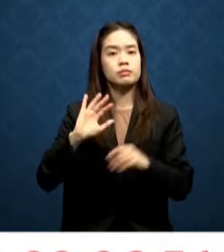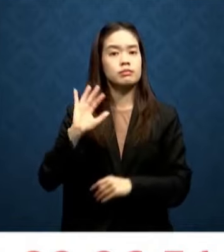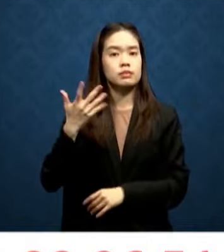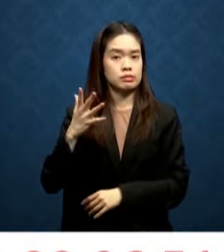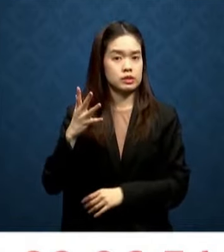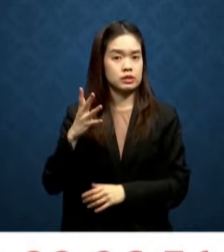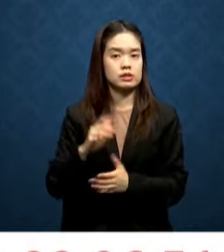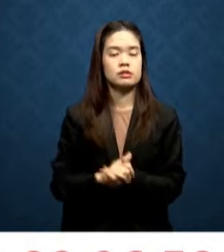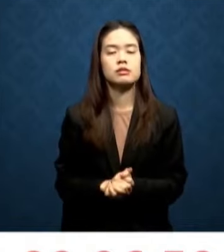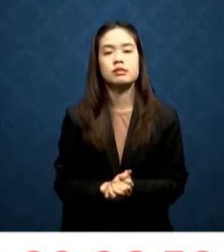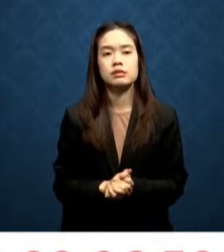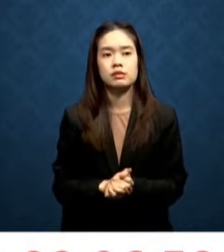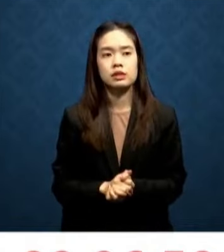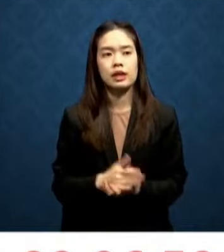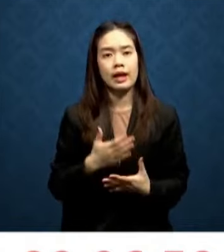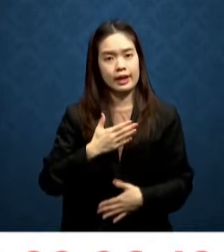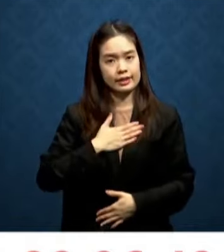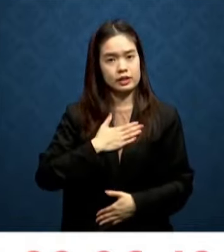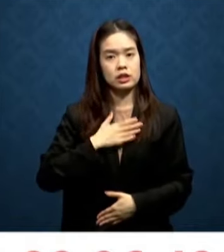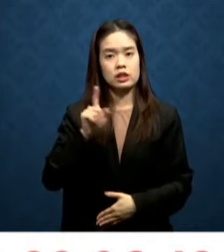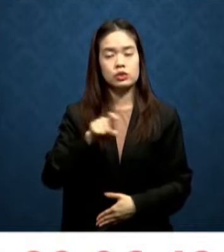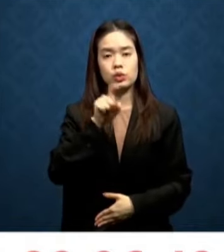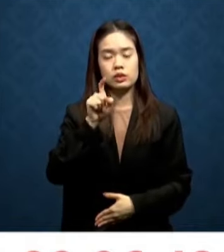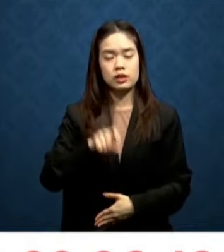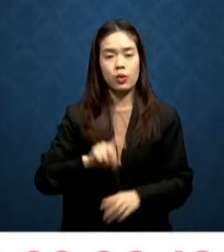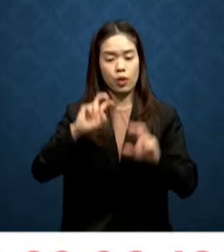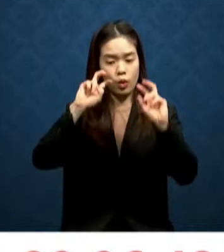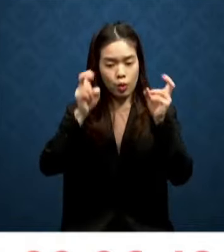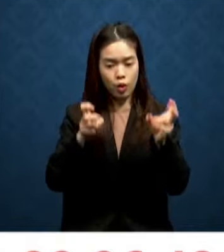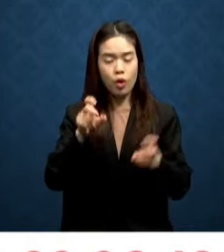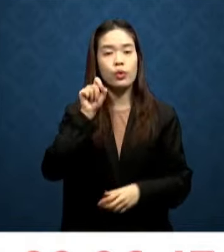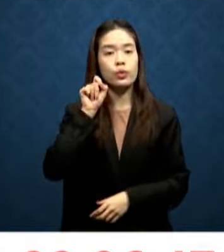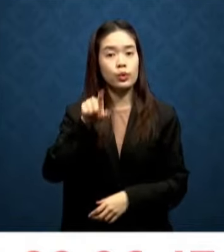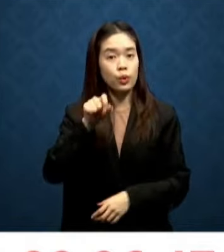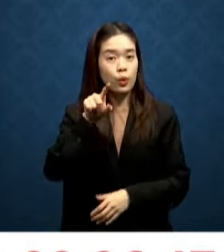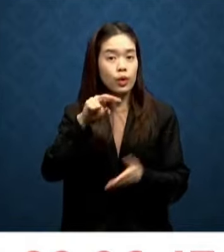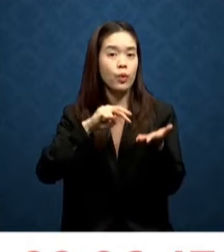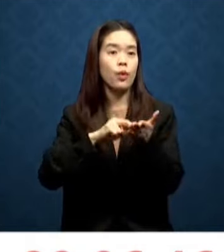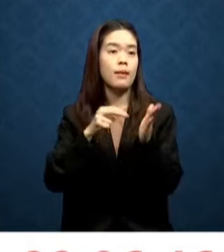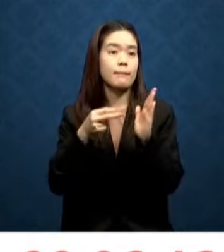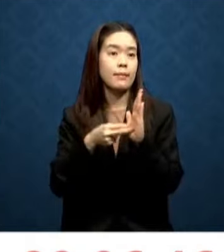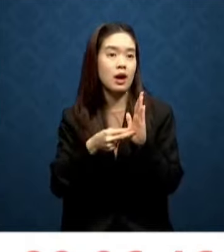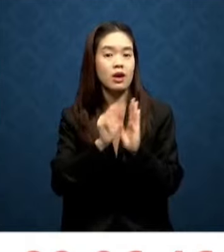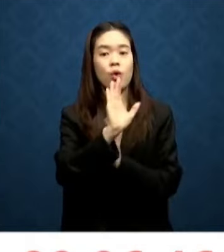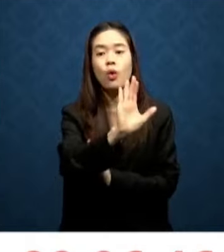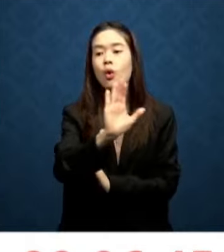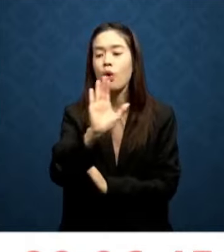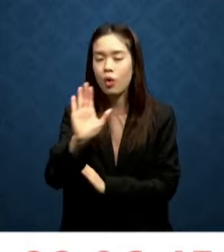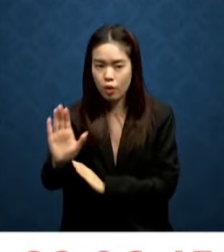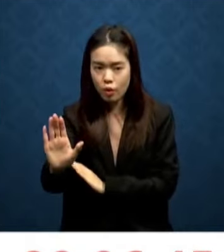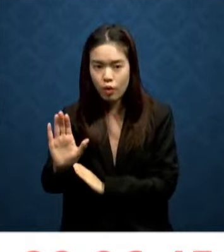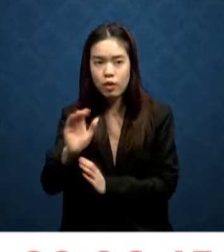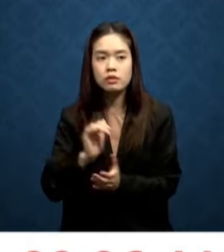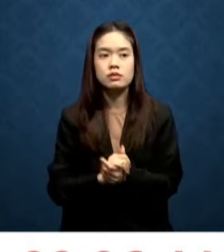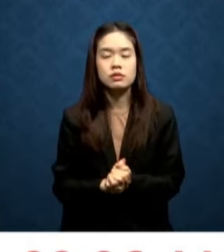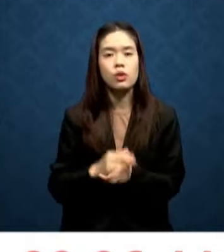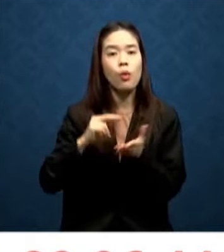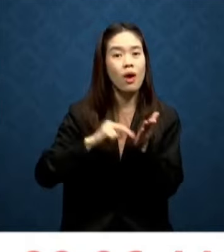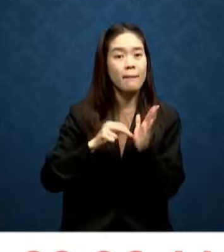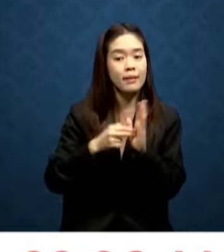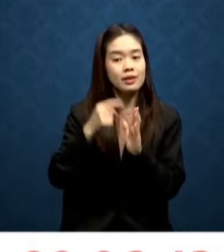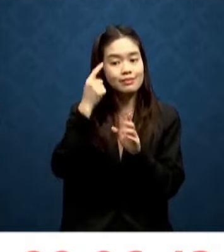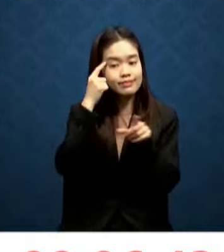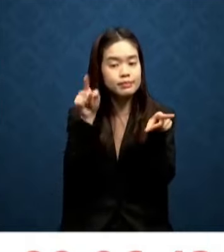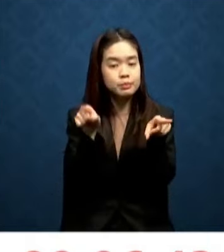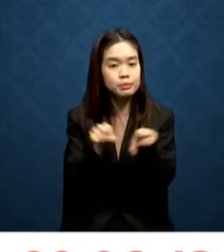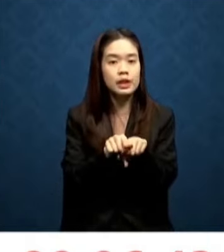ยสงสัยว่าในเรื่องด่วนในความหมายของแต่ละท่านเนี่ยมันมีความหมายตรงกันไหม